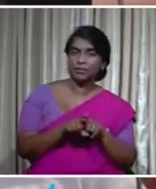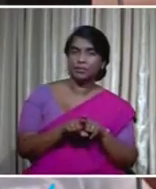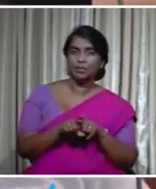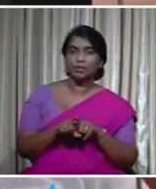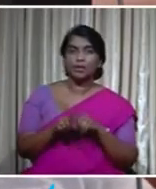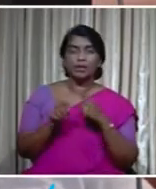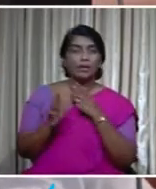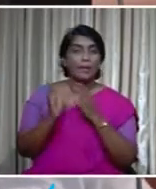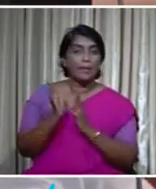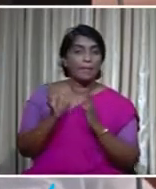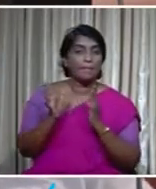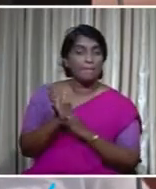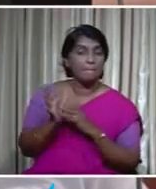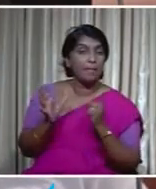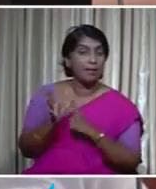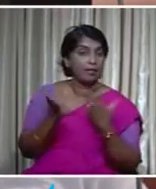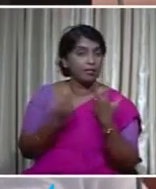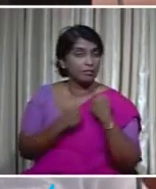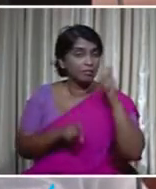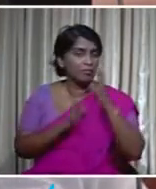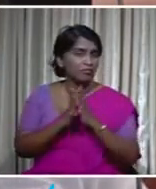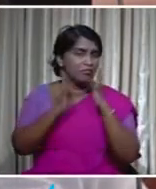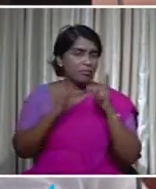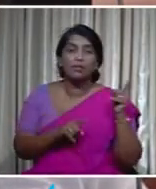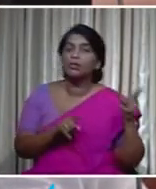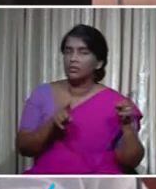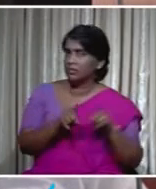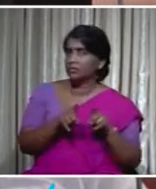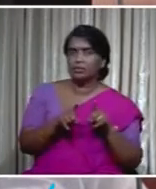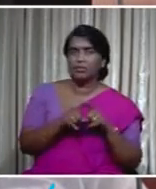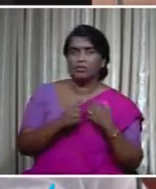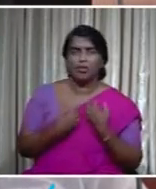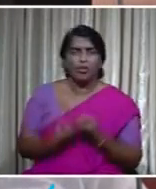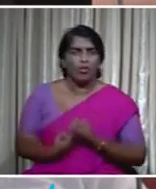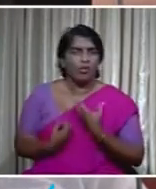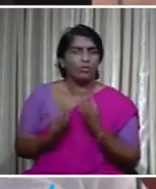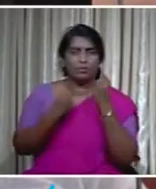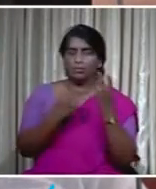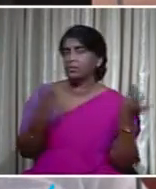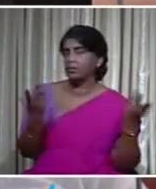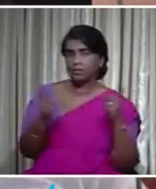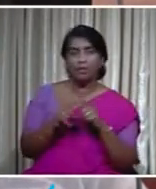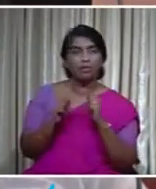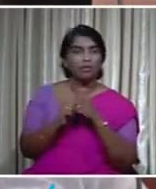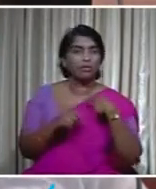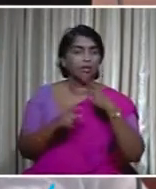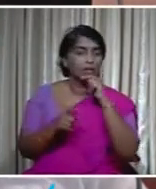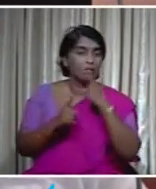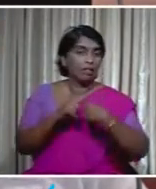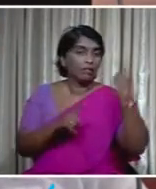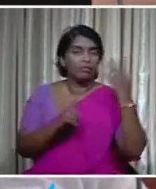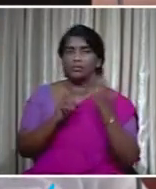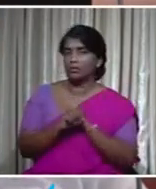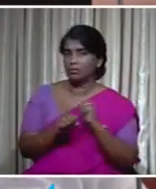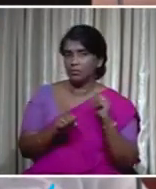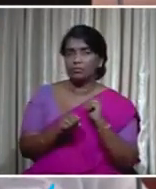காத்திருக்கிறார்கள். அவர்களுக்கான எந்த ஒரு ஊக்குவிப்புகளும் அரசாங்கத்தால் வழங்கப்படுவதில்லை. முன்னொரு காலத்தில் இருந்தது, ஒரு 2-1 இருக்கிற டீச்சர் அவர்